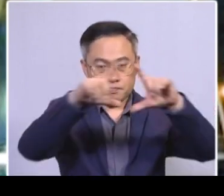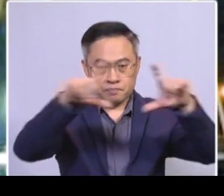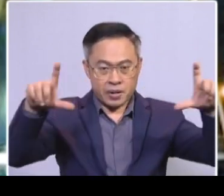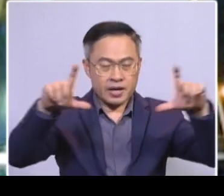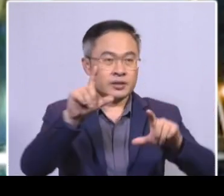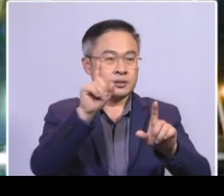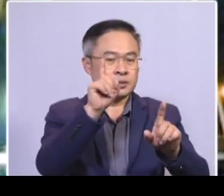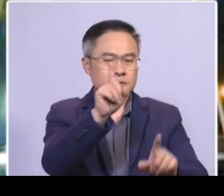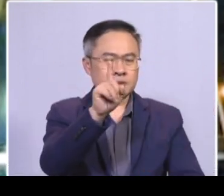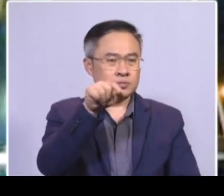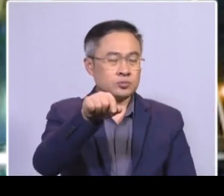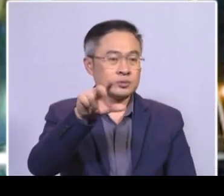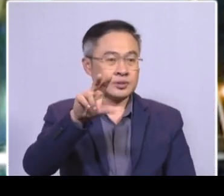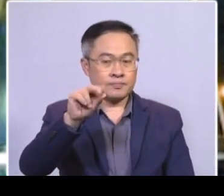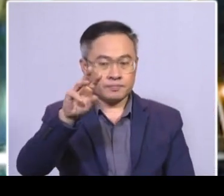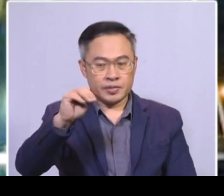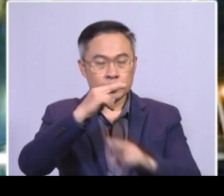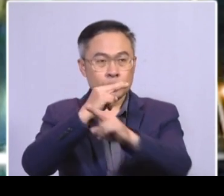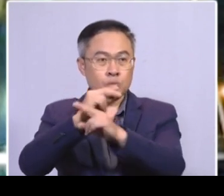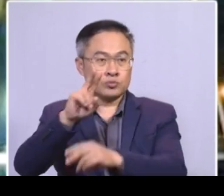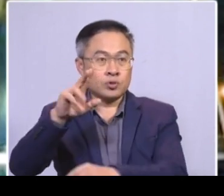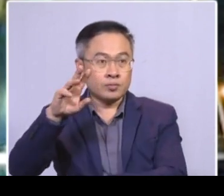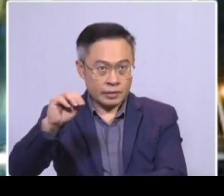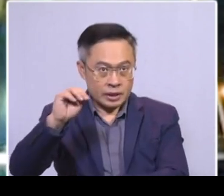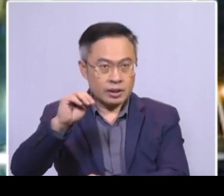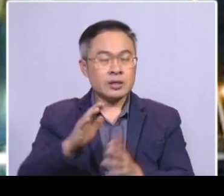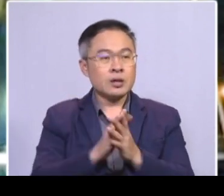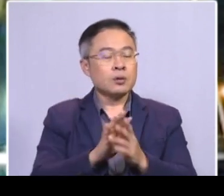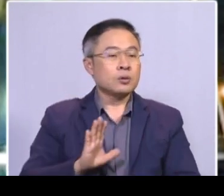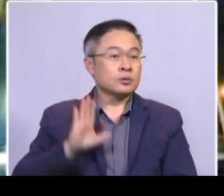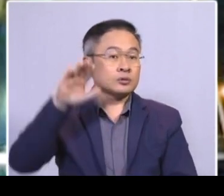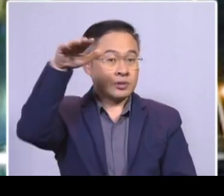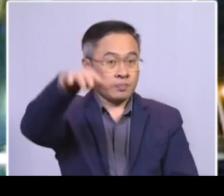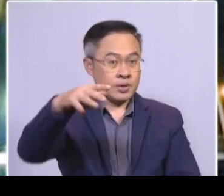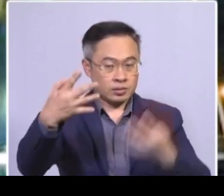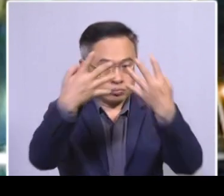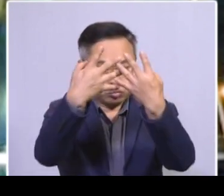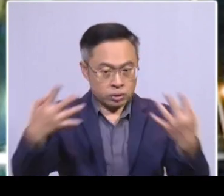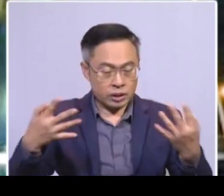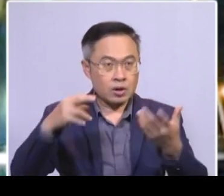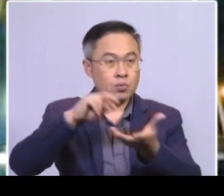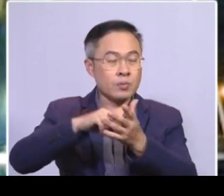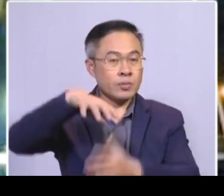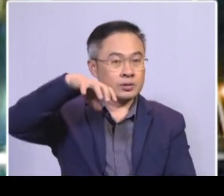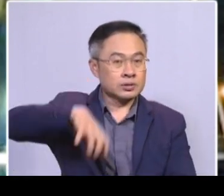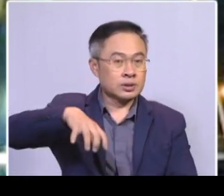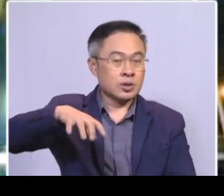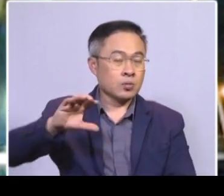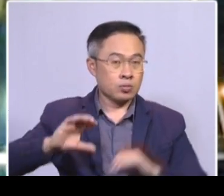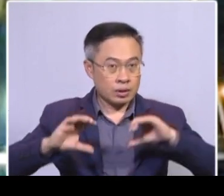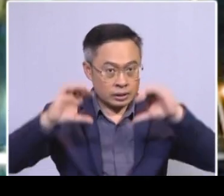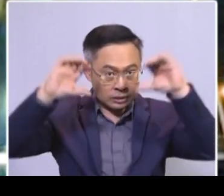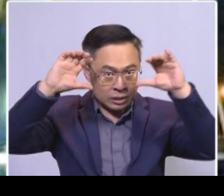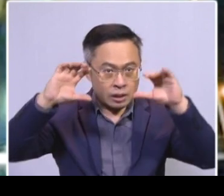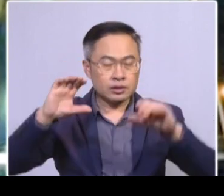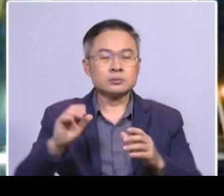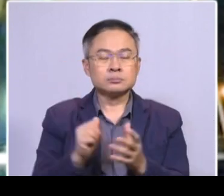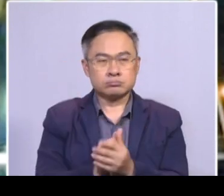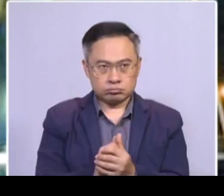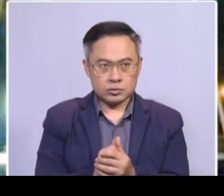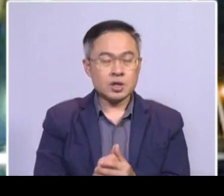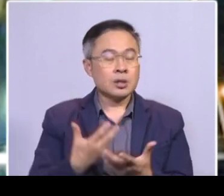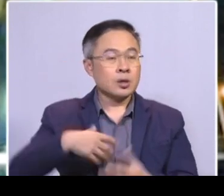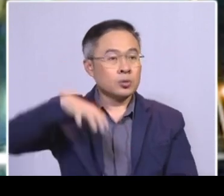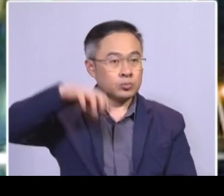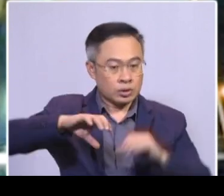สะพานพระราม8เป็นทรัพย์สินราชการมีหน่วยงานราชการที่ดูแลหากมีคำขอที่ผิดกฎหมายหน่วยราชการไ